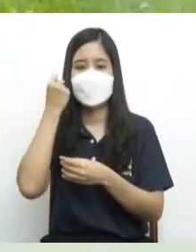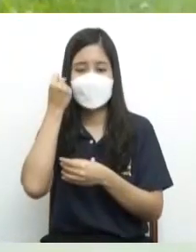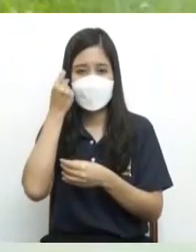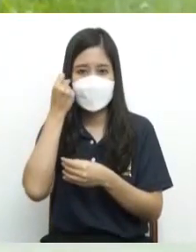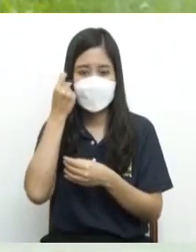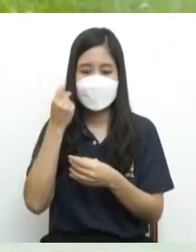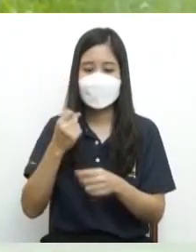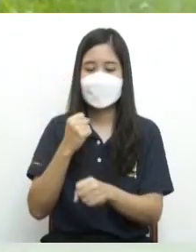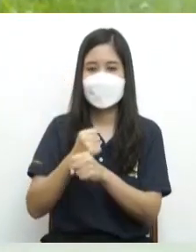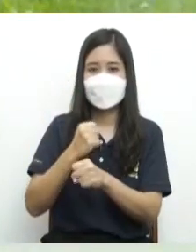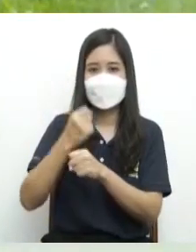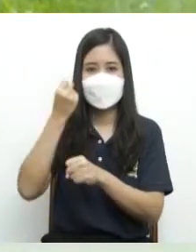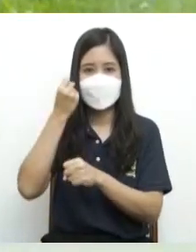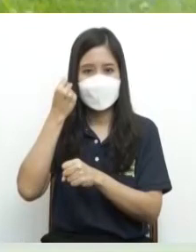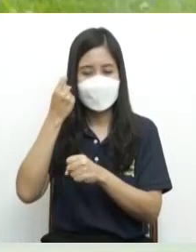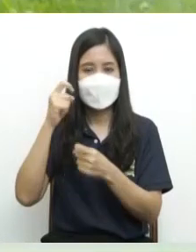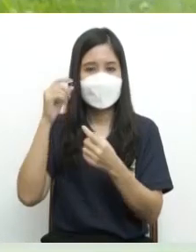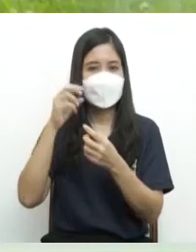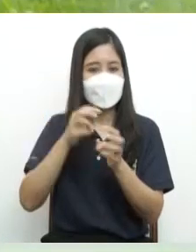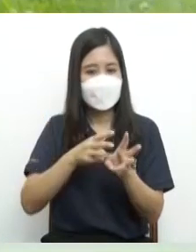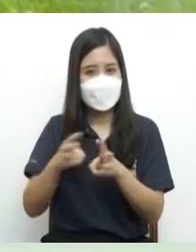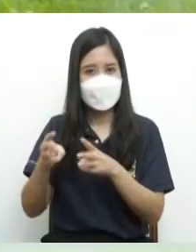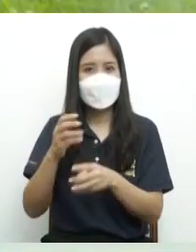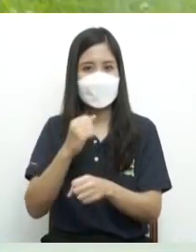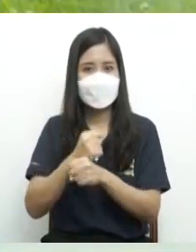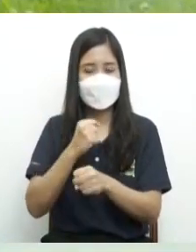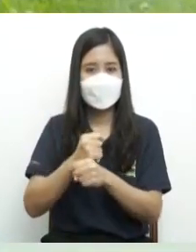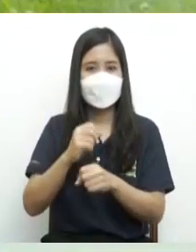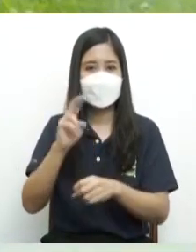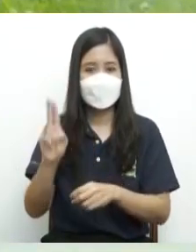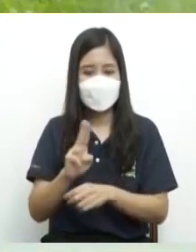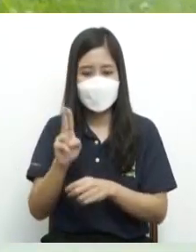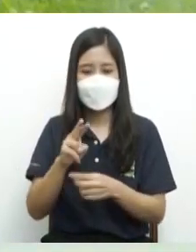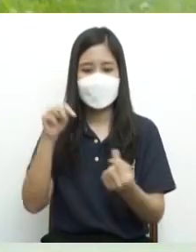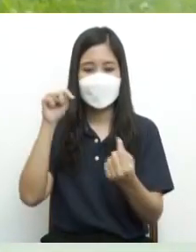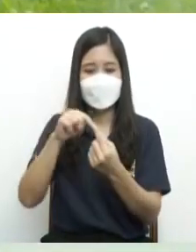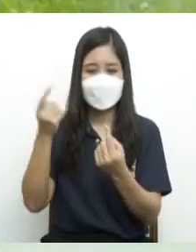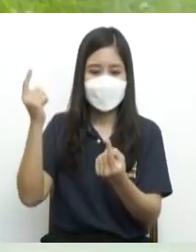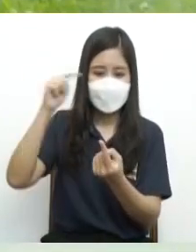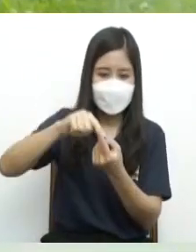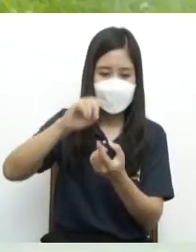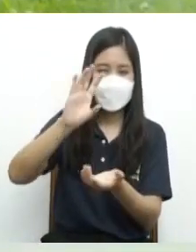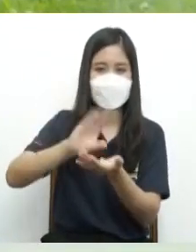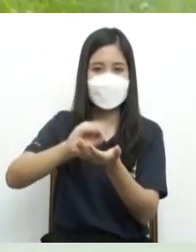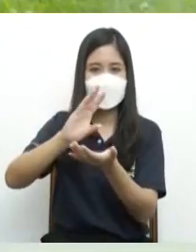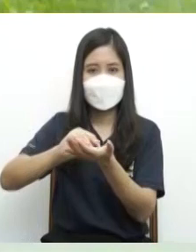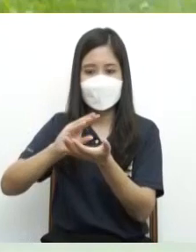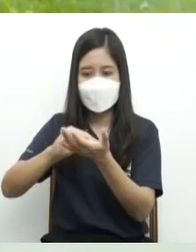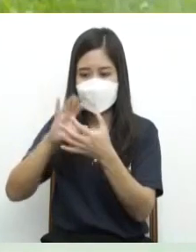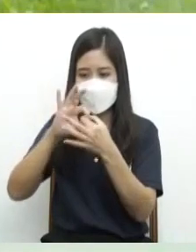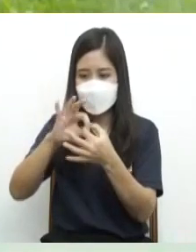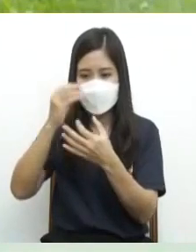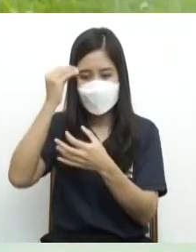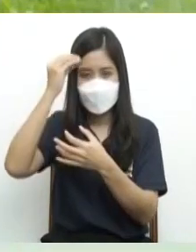9ว่าเข้าใจเข้าถึงพัฒนาเนี่ยถ้าวันนี้เราใช้เวทีตรงนี้สร้างความเข้าถึงข้อมูลความเป็นจริงองค์ความรู้น